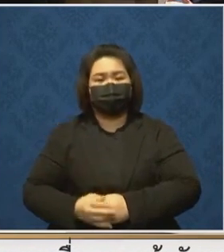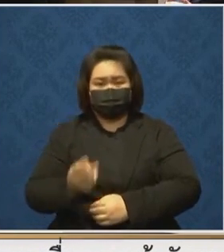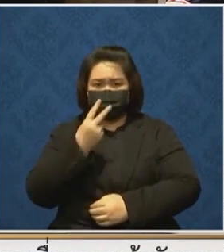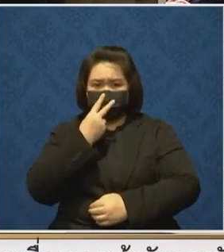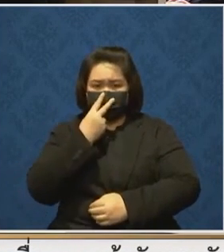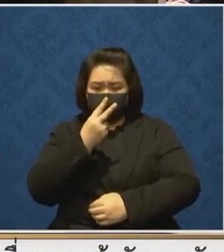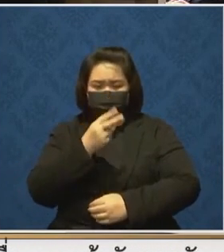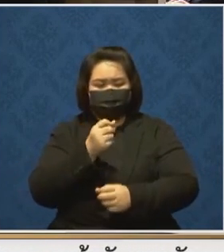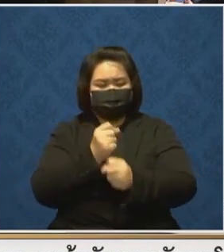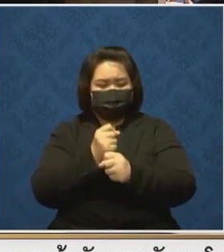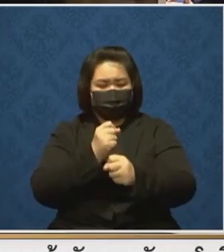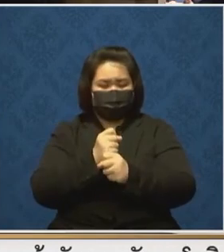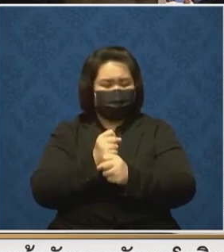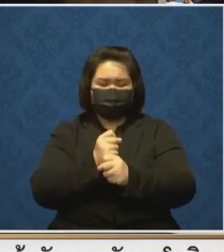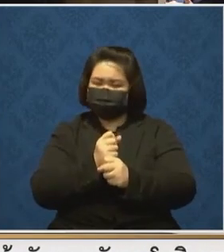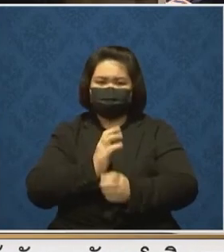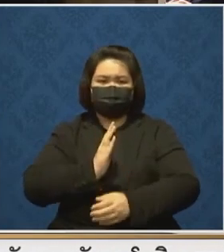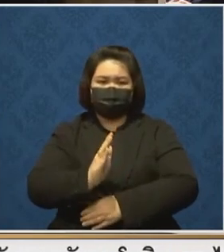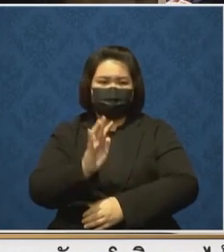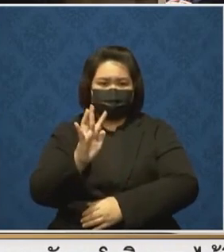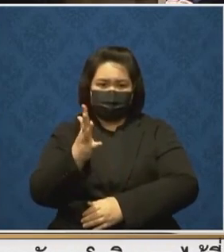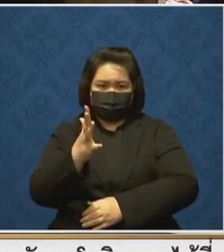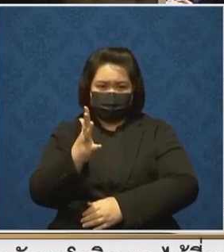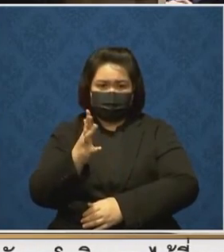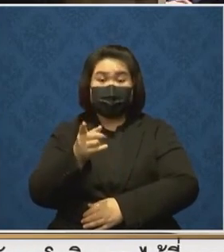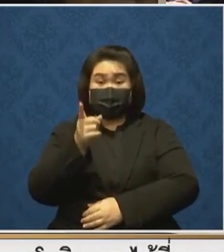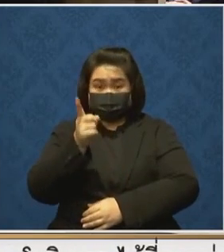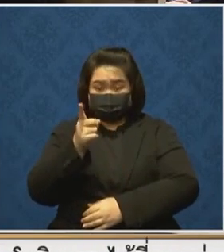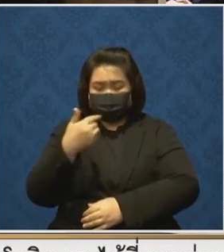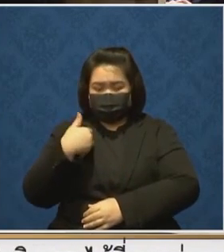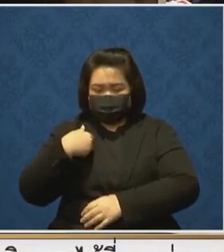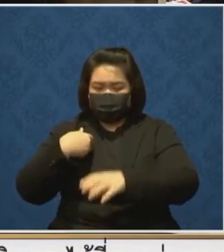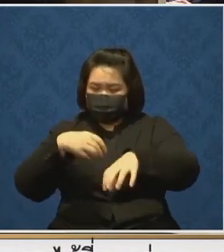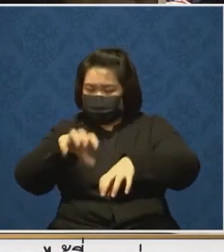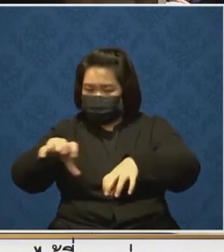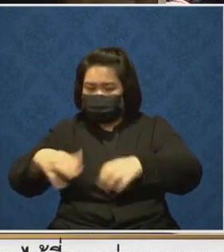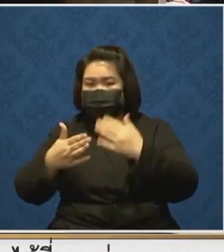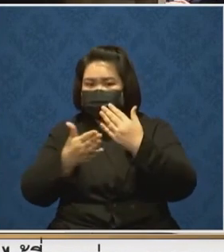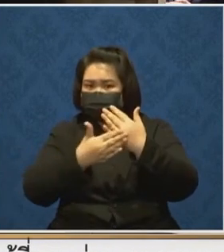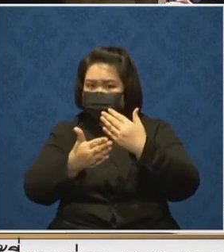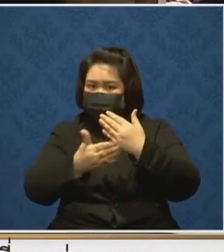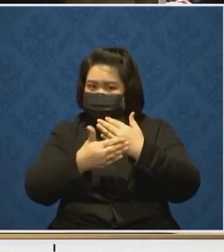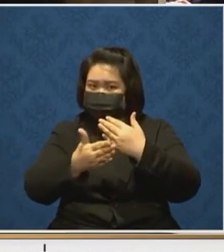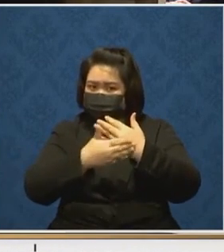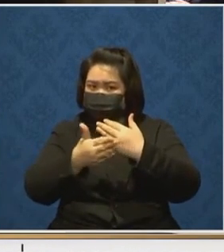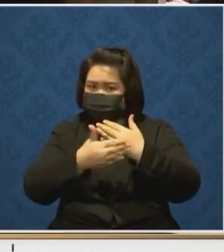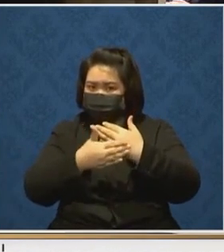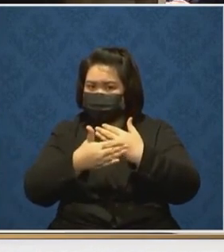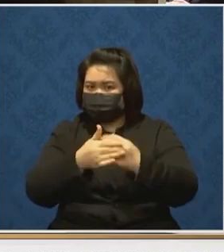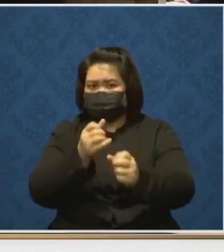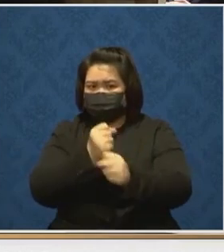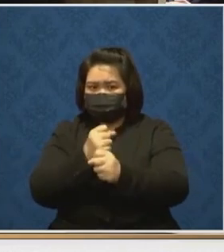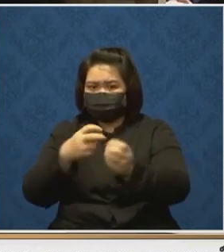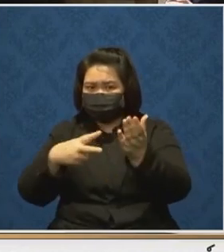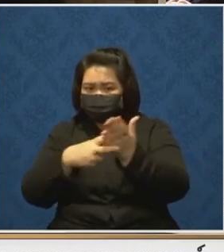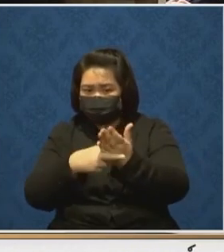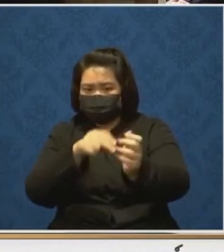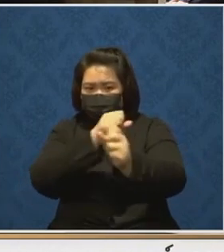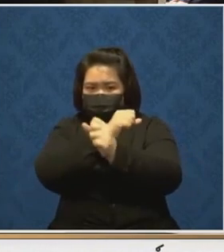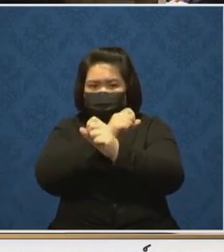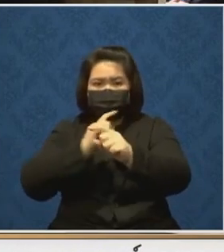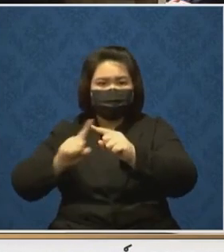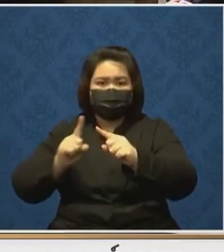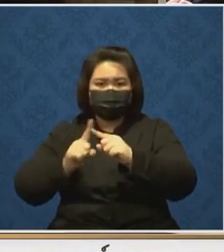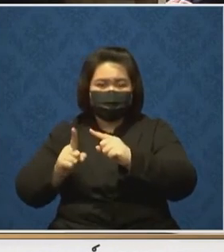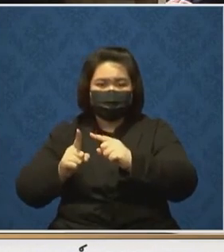บติหนาที่โดยมิชอบแม้จะมหนวยงานสำคัญเตือนหลายครั้งแต่ก็ไม่ได้เร่งรีบระงับยับยัป้องกันความ